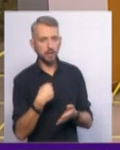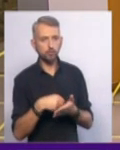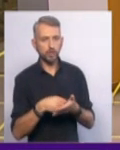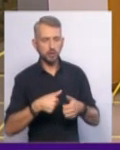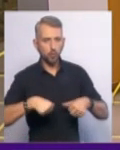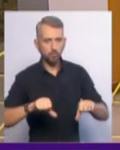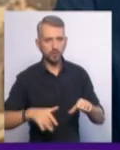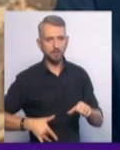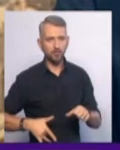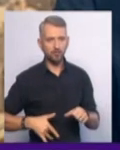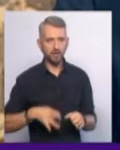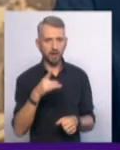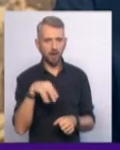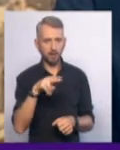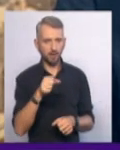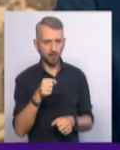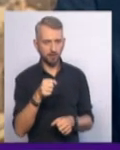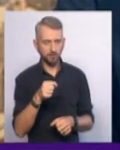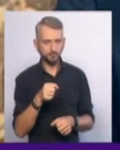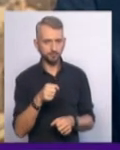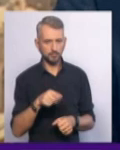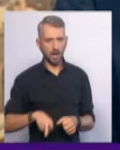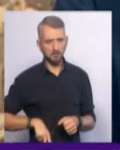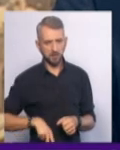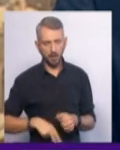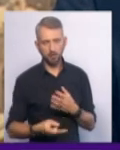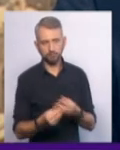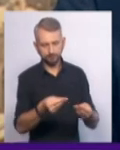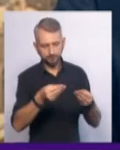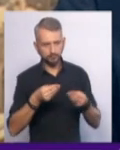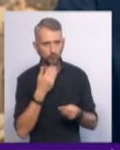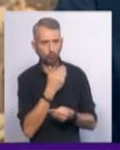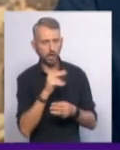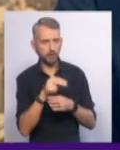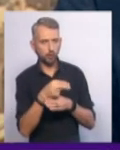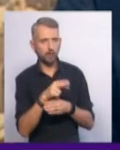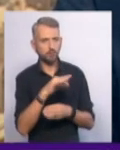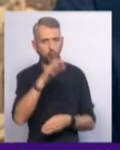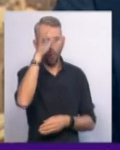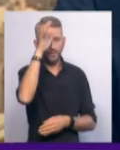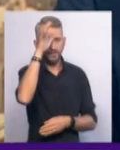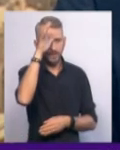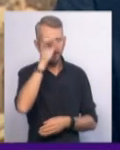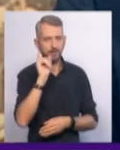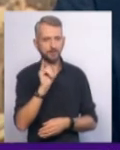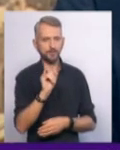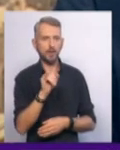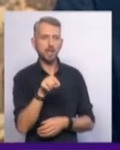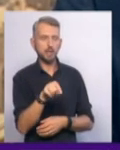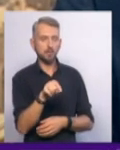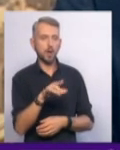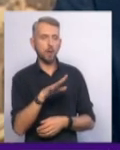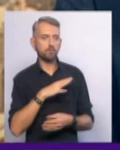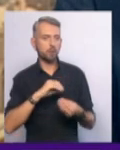комісії. Печерська РДА приходила з останнім коригуванням по освіті. І там, ну,